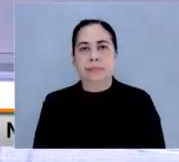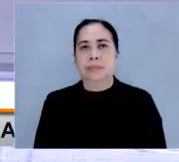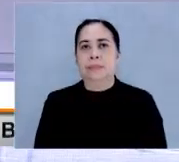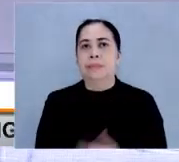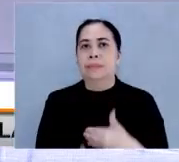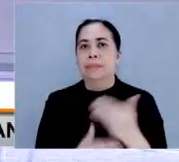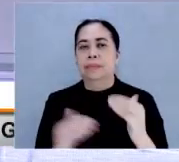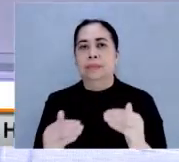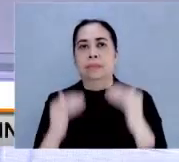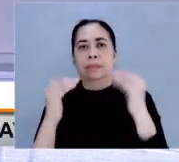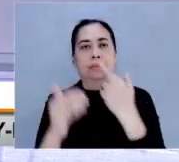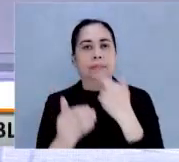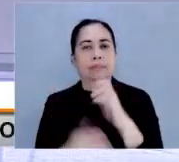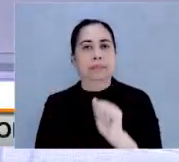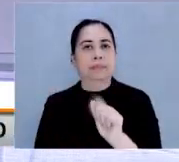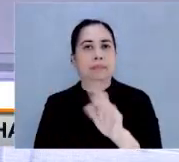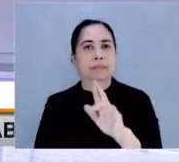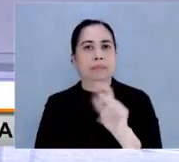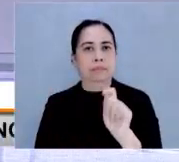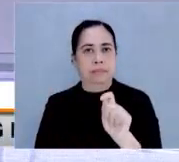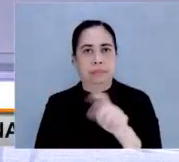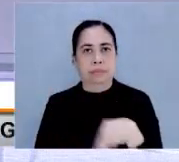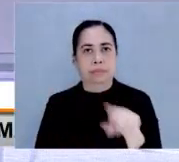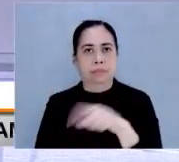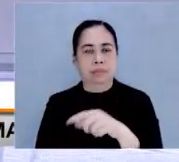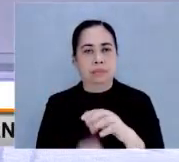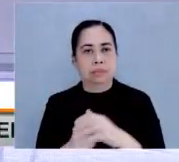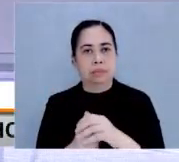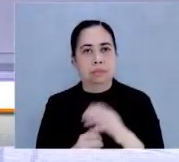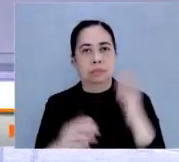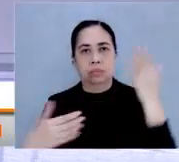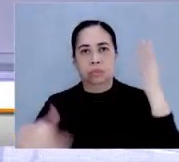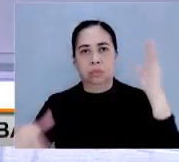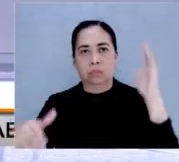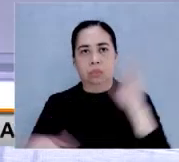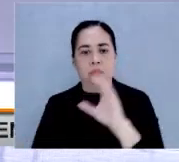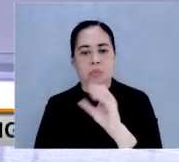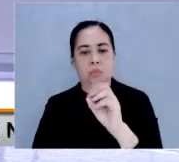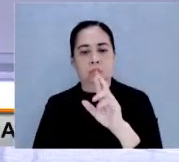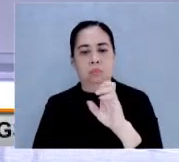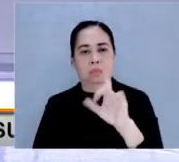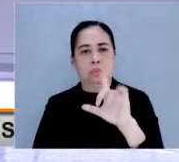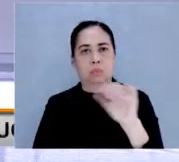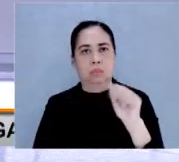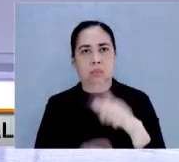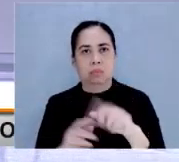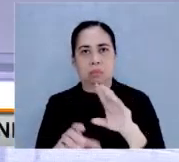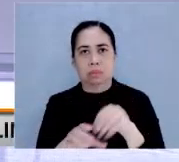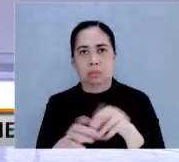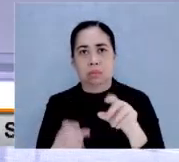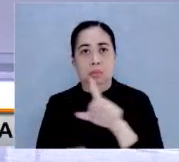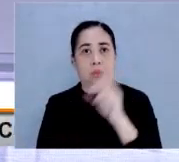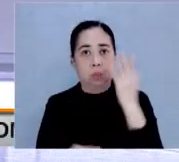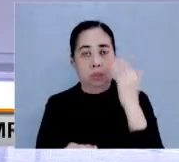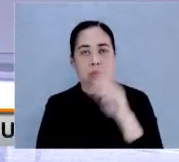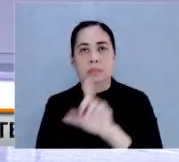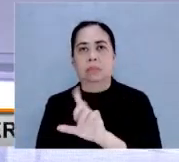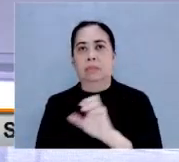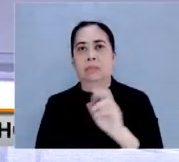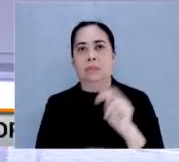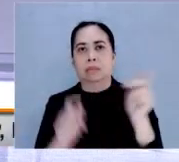Pilipinas na sa red alert status ang Cordillera region kasunod ng Super Typhoon Leon. Sa ngayon,